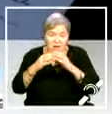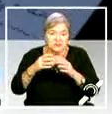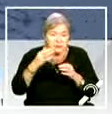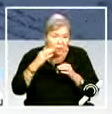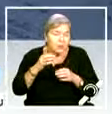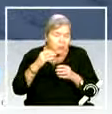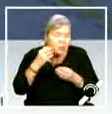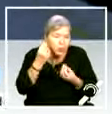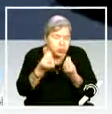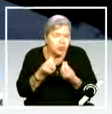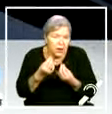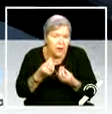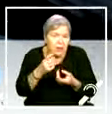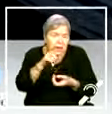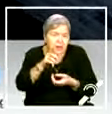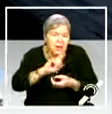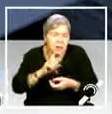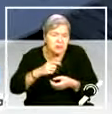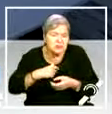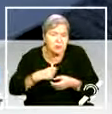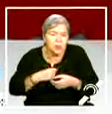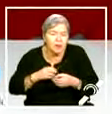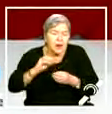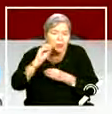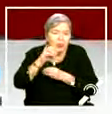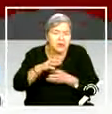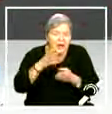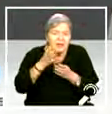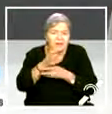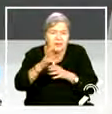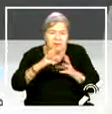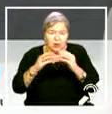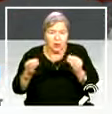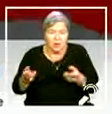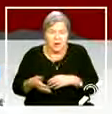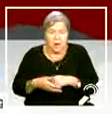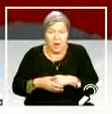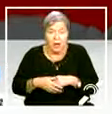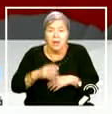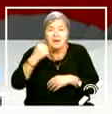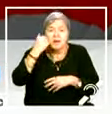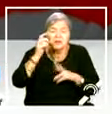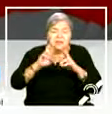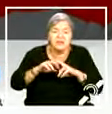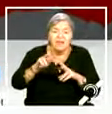inginer chimist nu se poate muta definitiv în țara sa, iar pe durata șederii în Vrancea își închiriază o cameră la o pensiune.